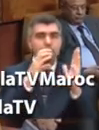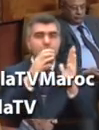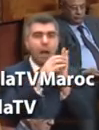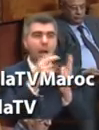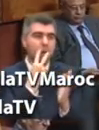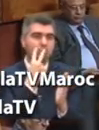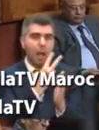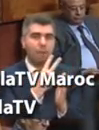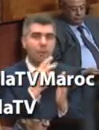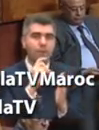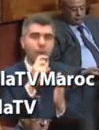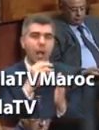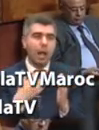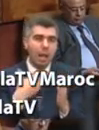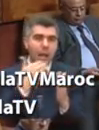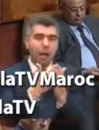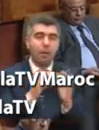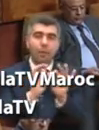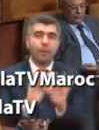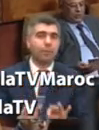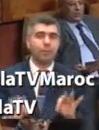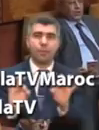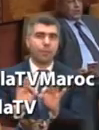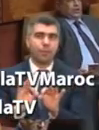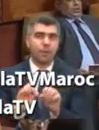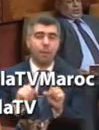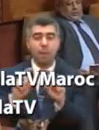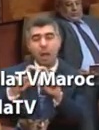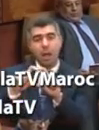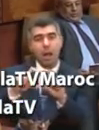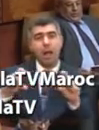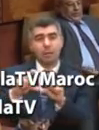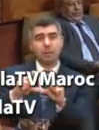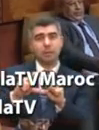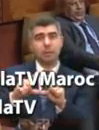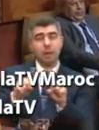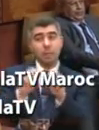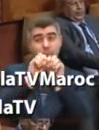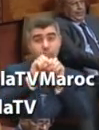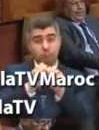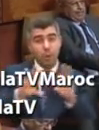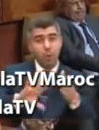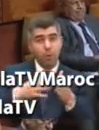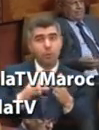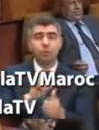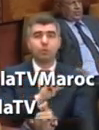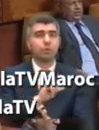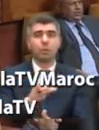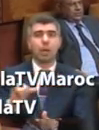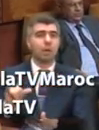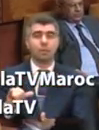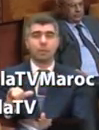نهايه كل شهر باش يمكن تكون بطاقه نور اللي تكلمتوا عليها اللي كانت كتحل المشكل. ما معمماش كاين جزء مازال ديك